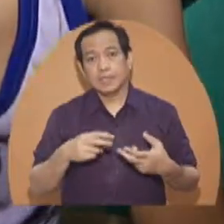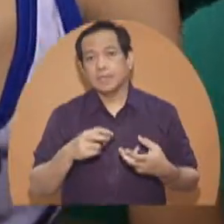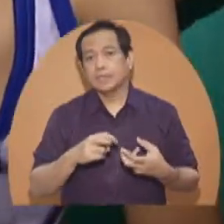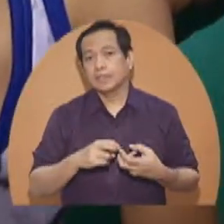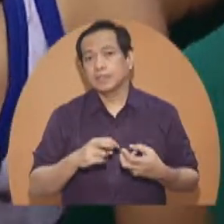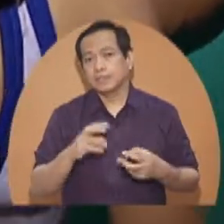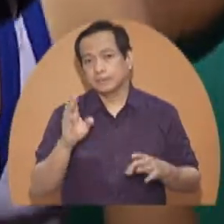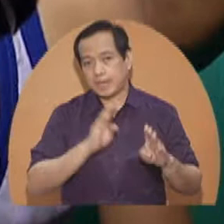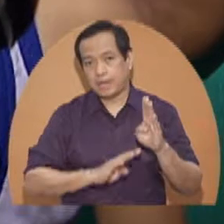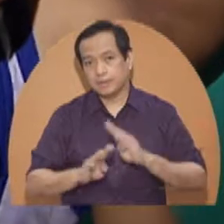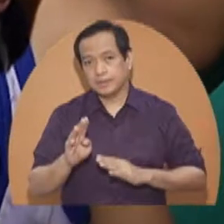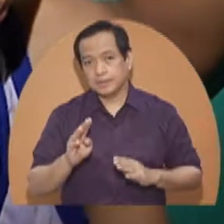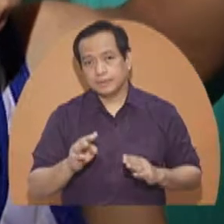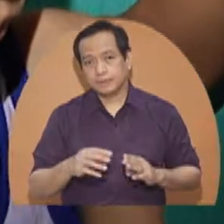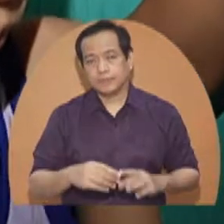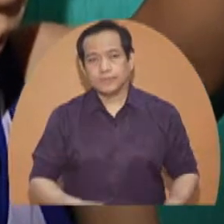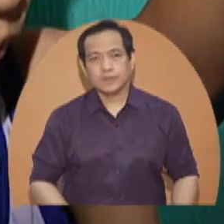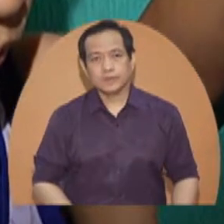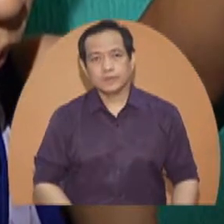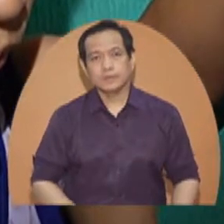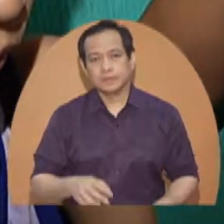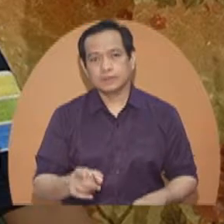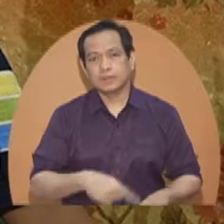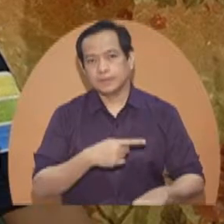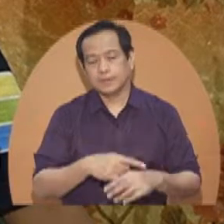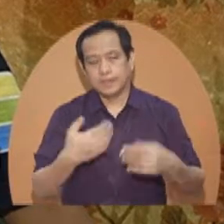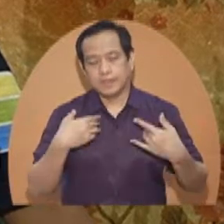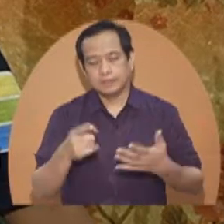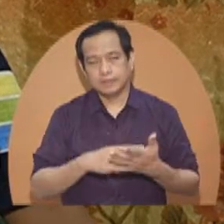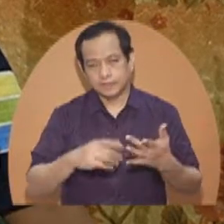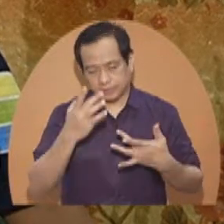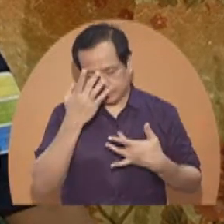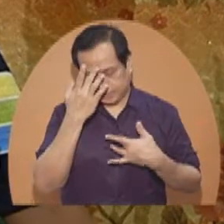iniindang problema. Kinder pa po ako nagkaganto, tapos